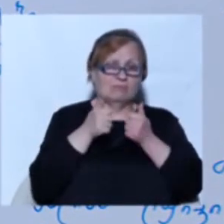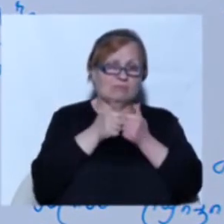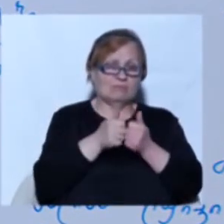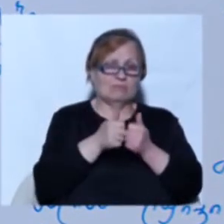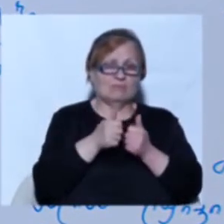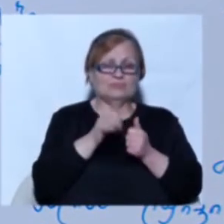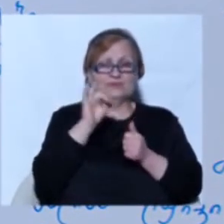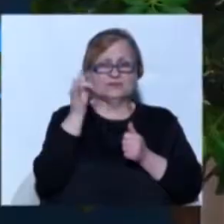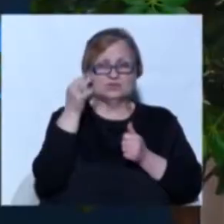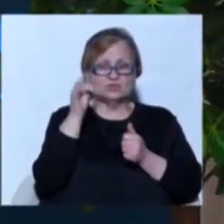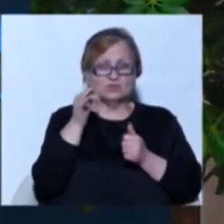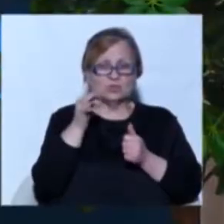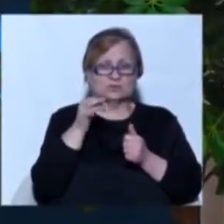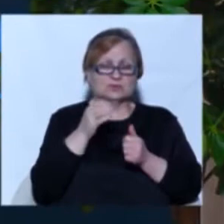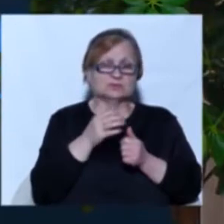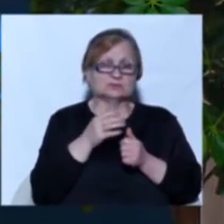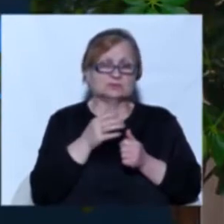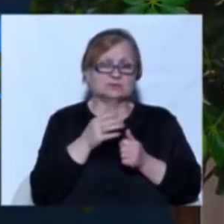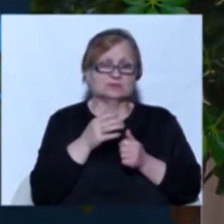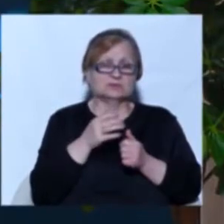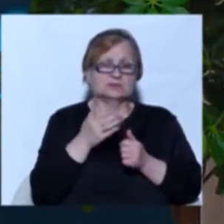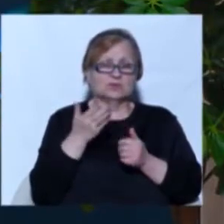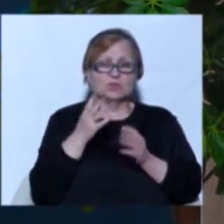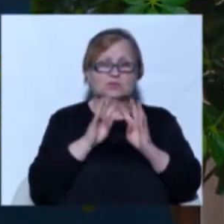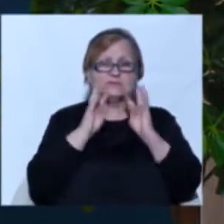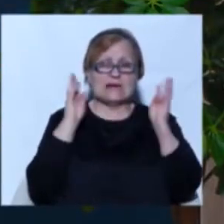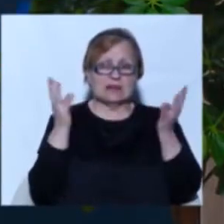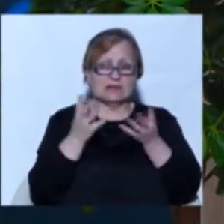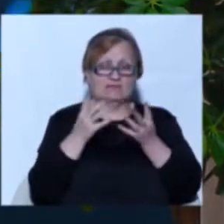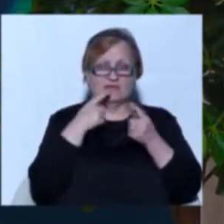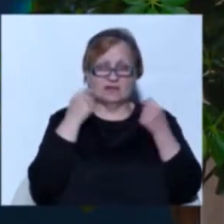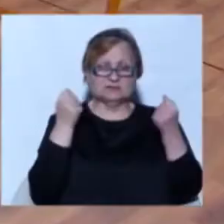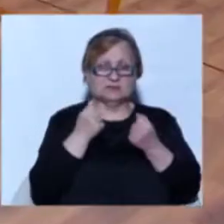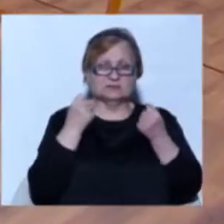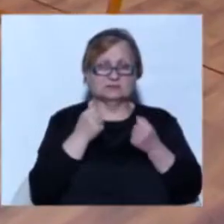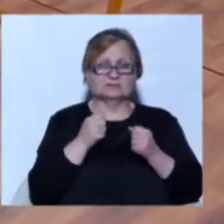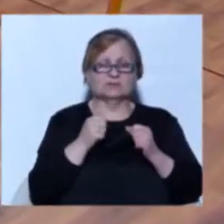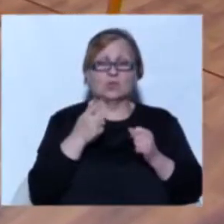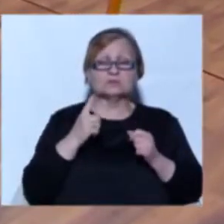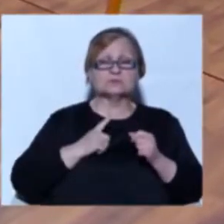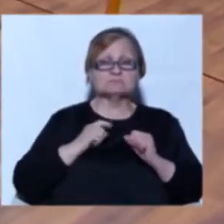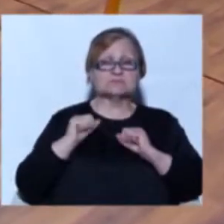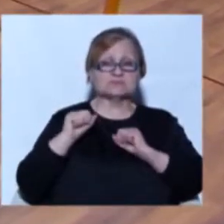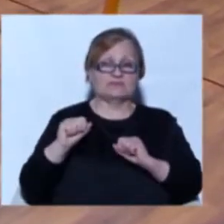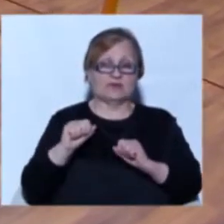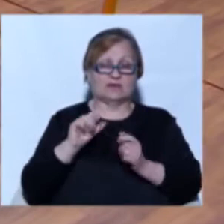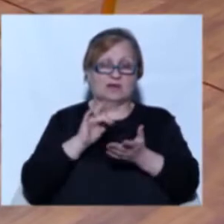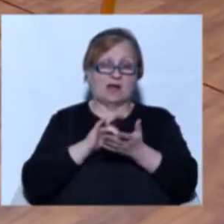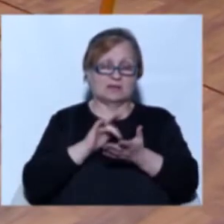ქართულ ისტორიას, როგორც გალავანი, როგორც ცველი ქალაქისა.